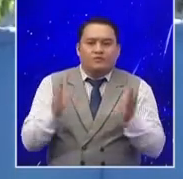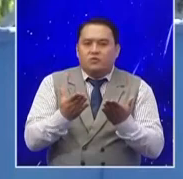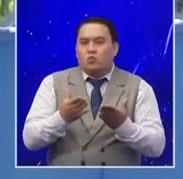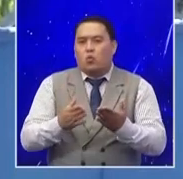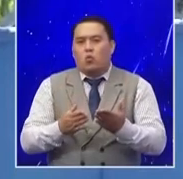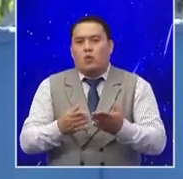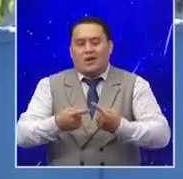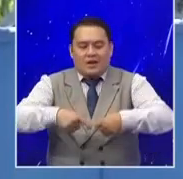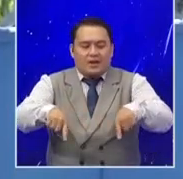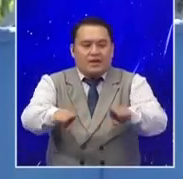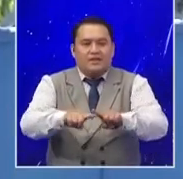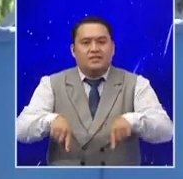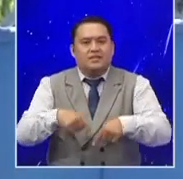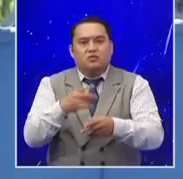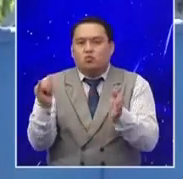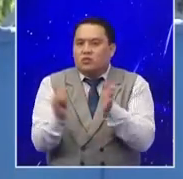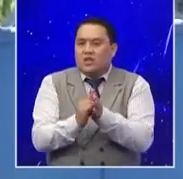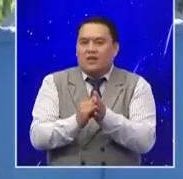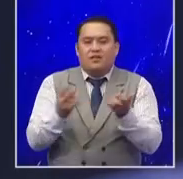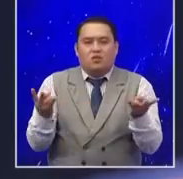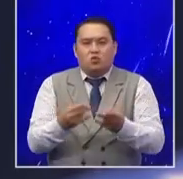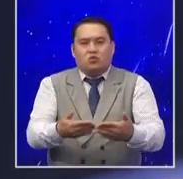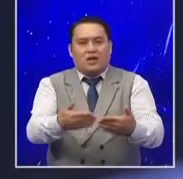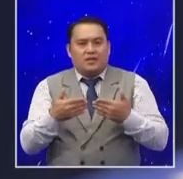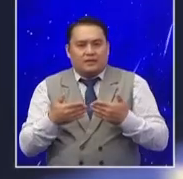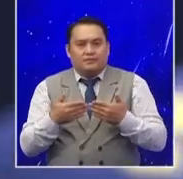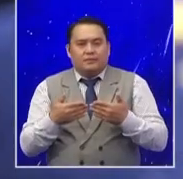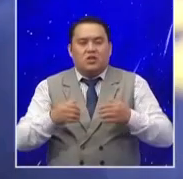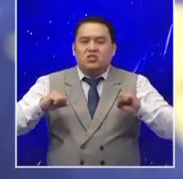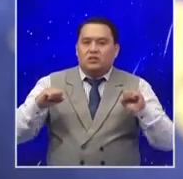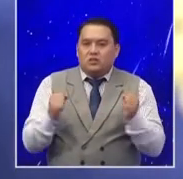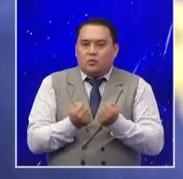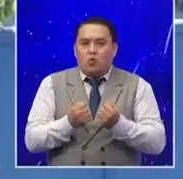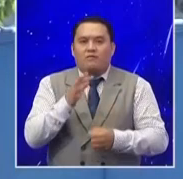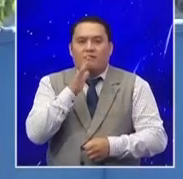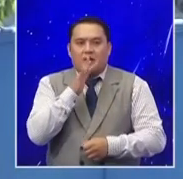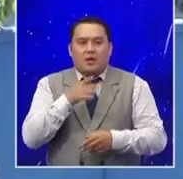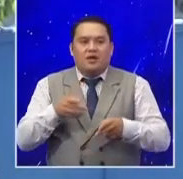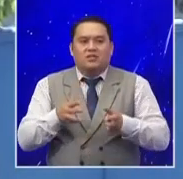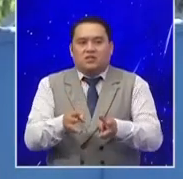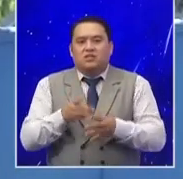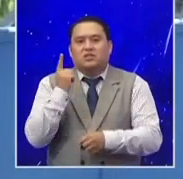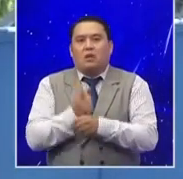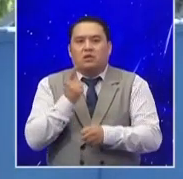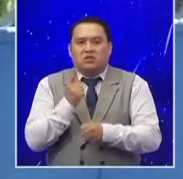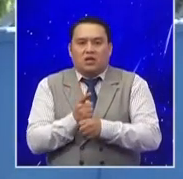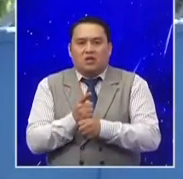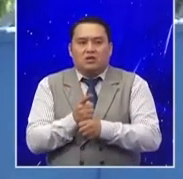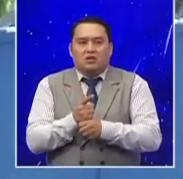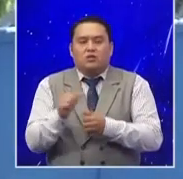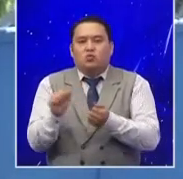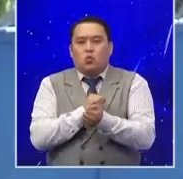притопочный лист. То есть, если его нету, то нужно установить притопочный лист. Зимой, в период уже отопления, запрещается, то есть,